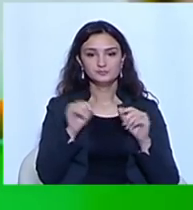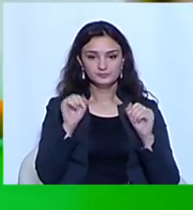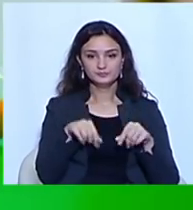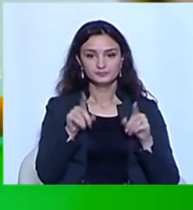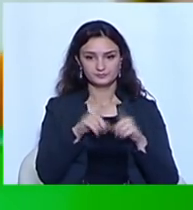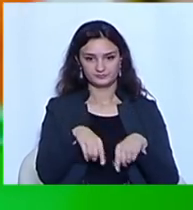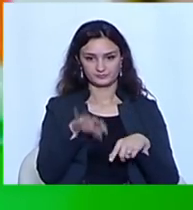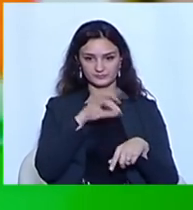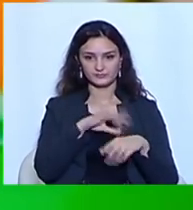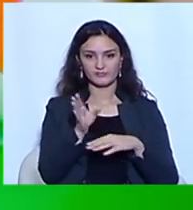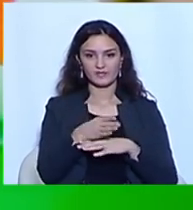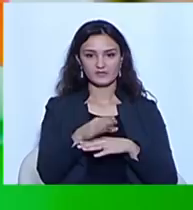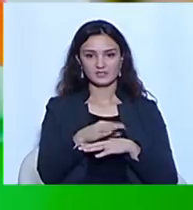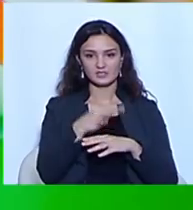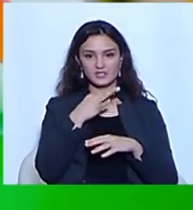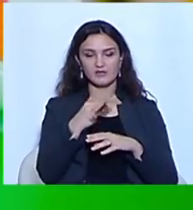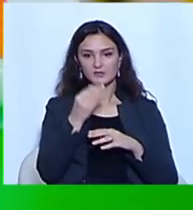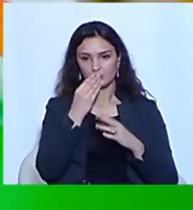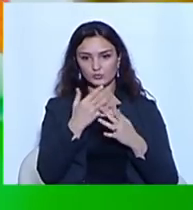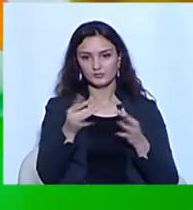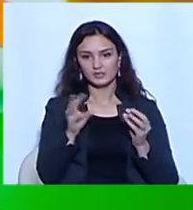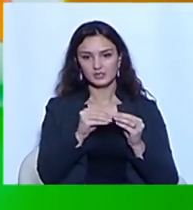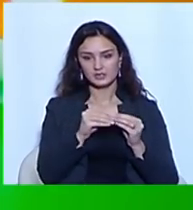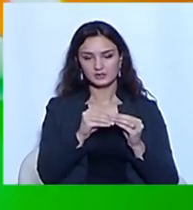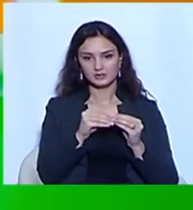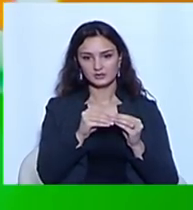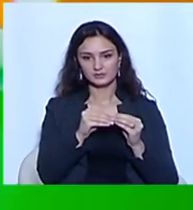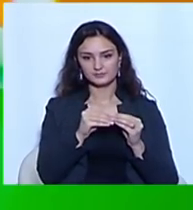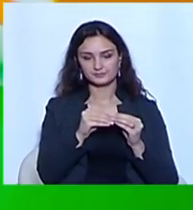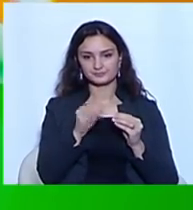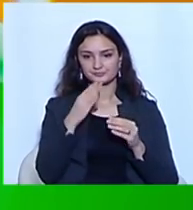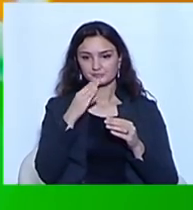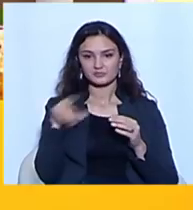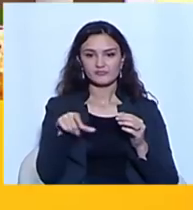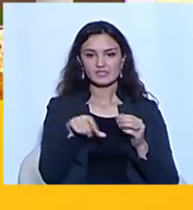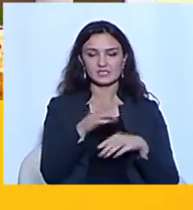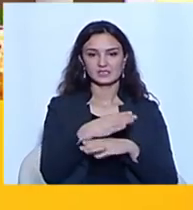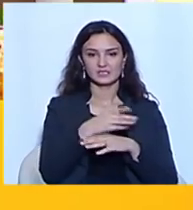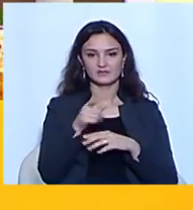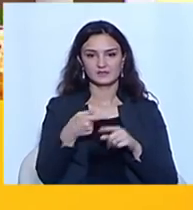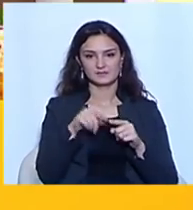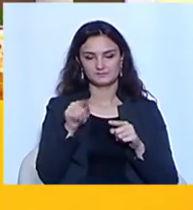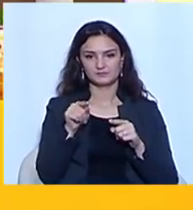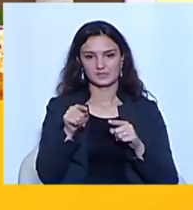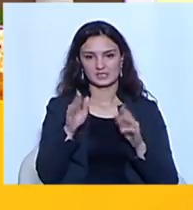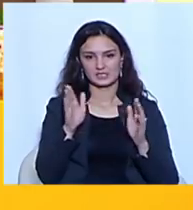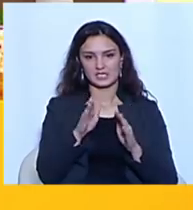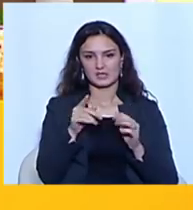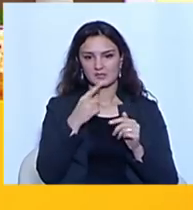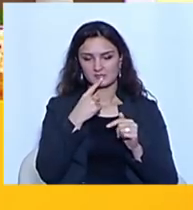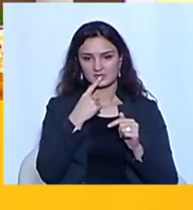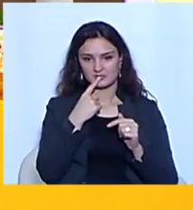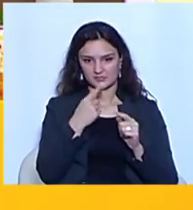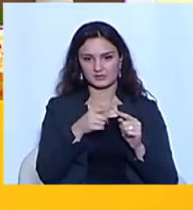შეიძლება გამოვიყენოთ თევზის საყვარელ პროდუქტებთან ერთად ჩართვით. დინარის თევზი ჩვენ გვისაუბრია ჯერ, იმიტომ რომ მას ნაკლებად მძაფრი გემო